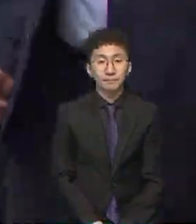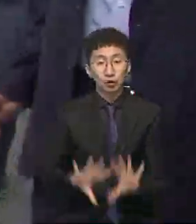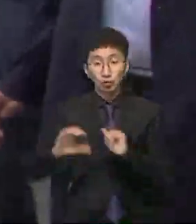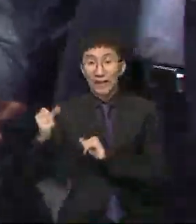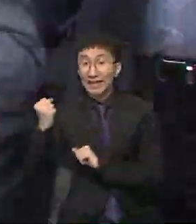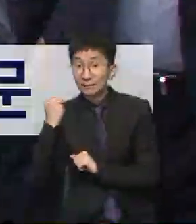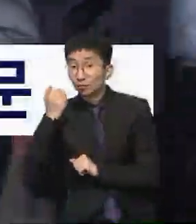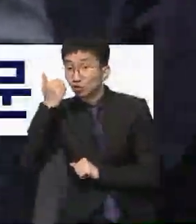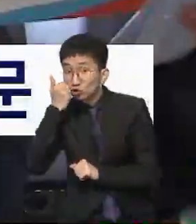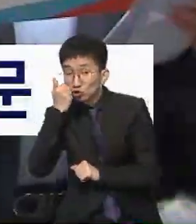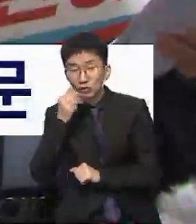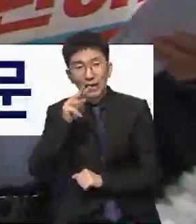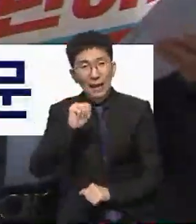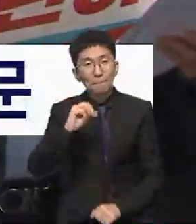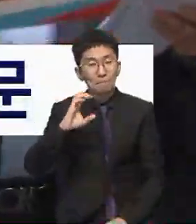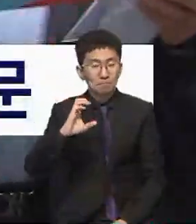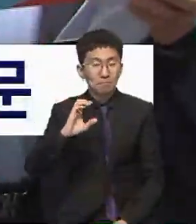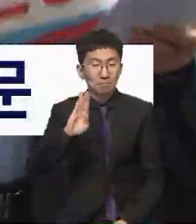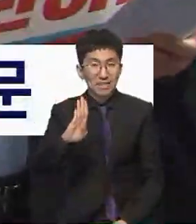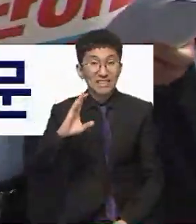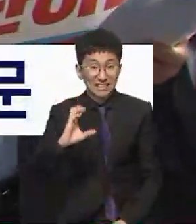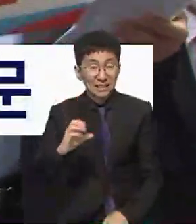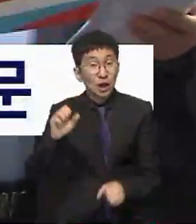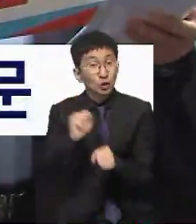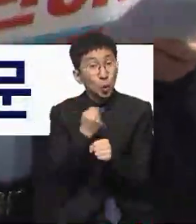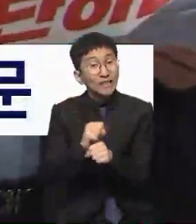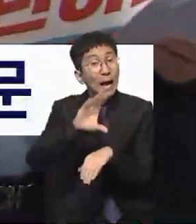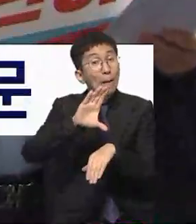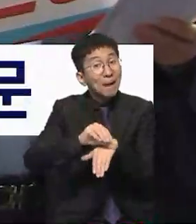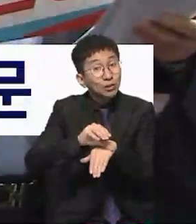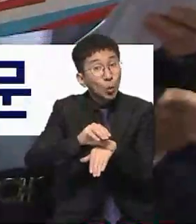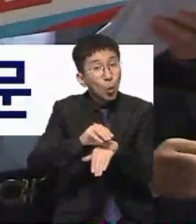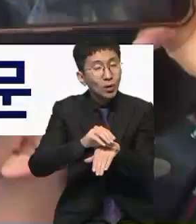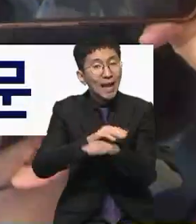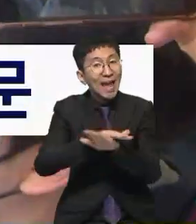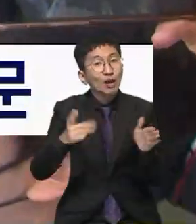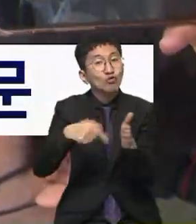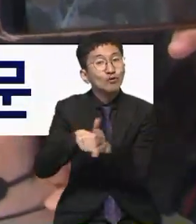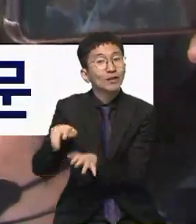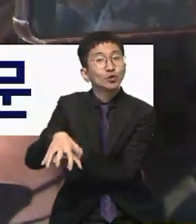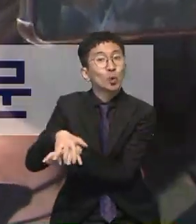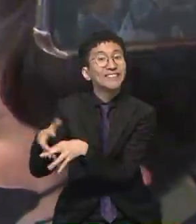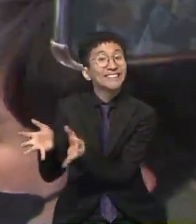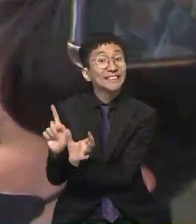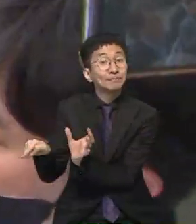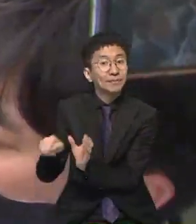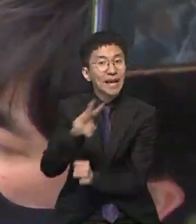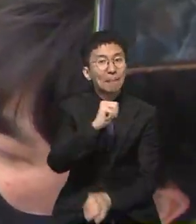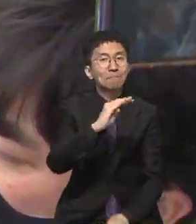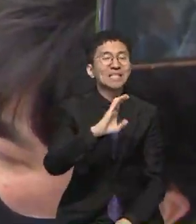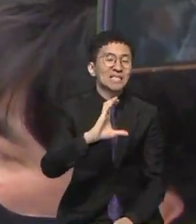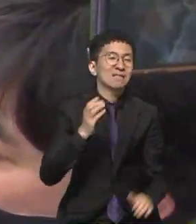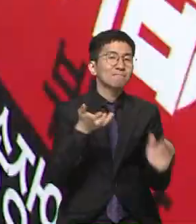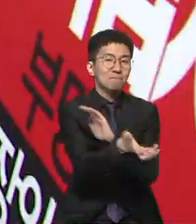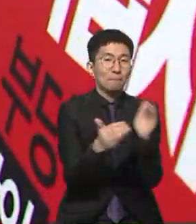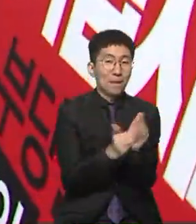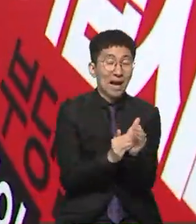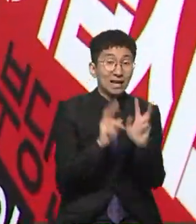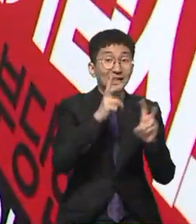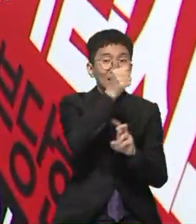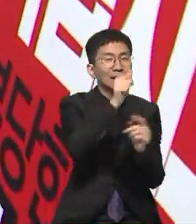국민의힘 이른바 MBC 조작방송 진상규명 TF 의원들이 MBC를 항의 방문했습니다. 박성재 사장과